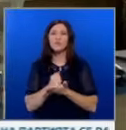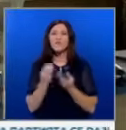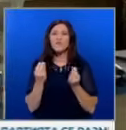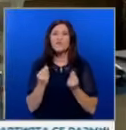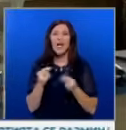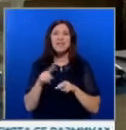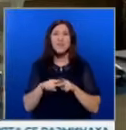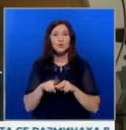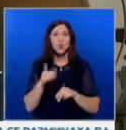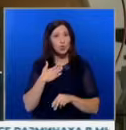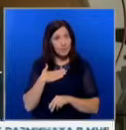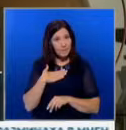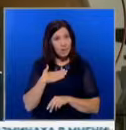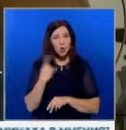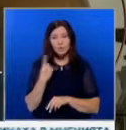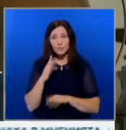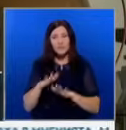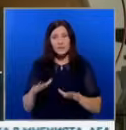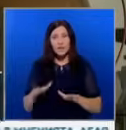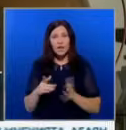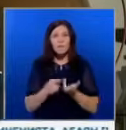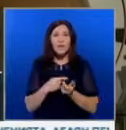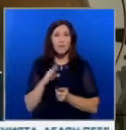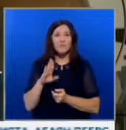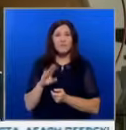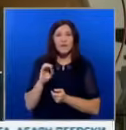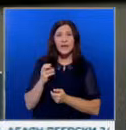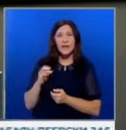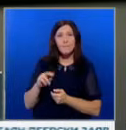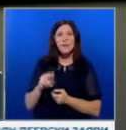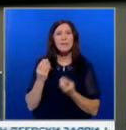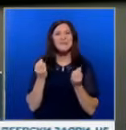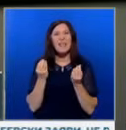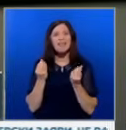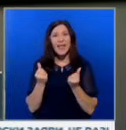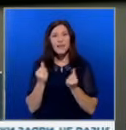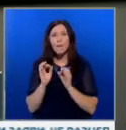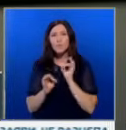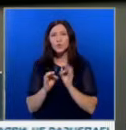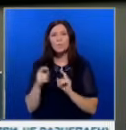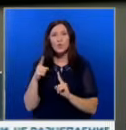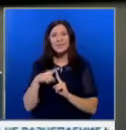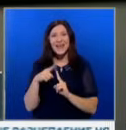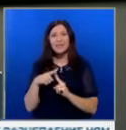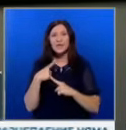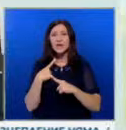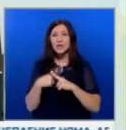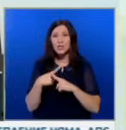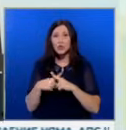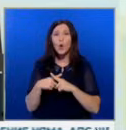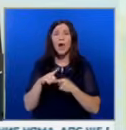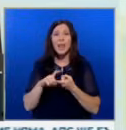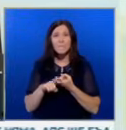никотина, които съдържат, особено при децата. В някои вейпове има синтетично вещество, подобно на тетрахидроканабинол,